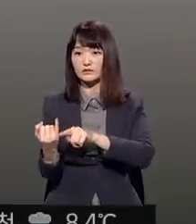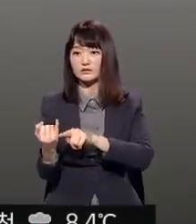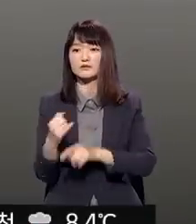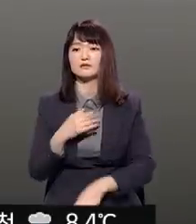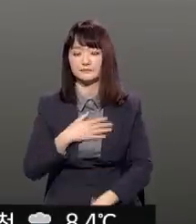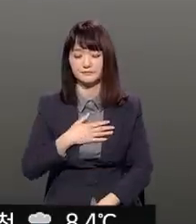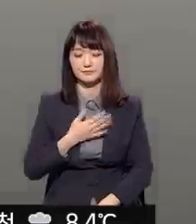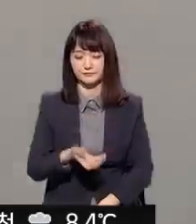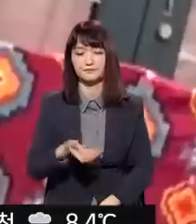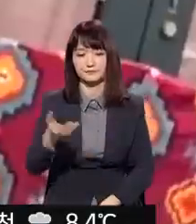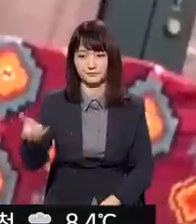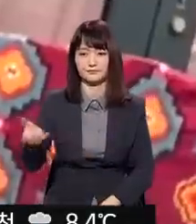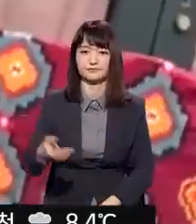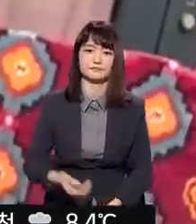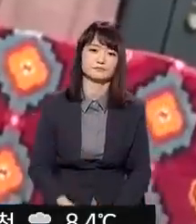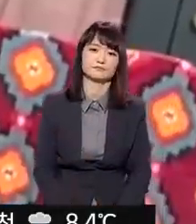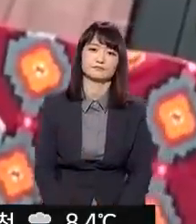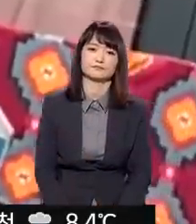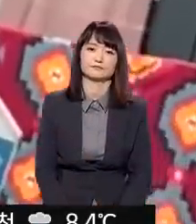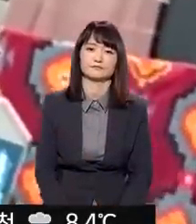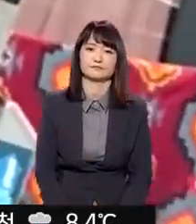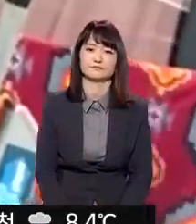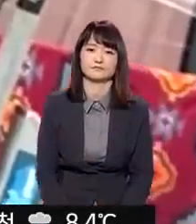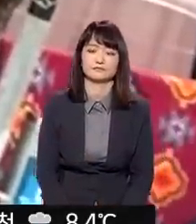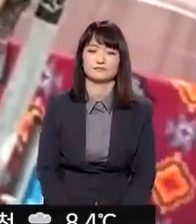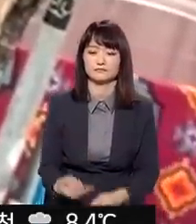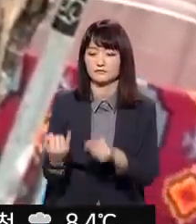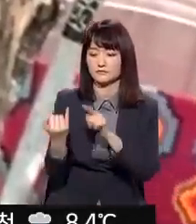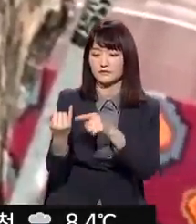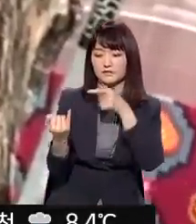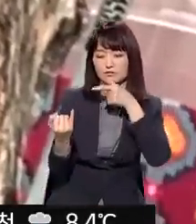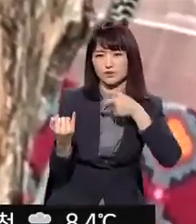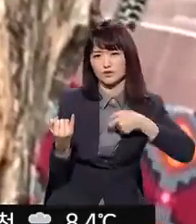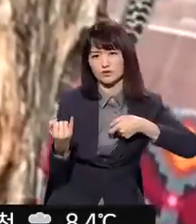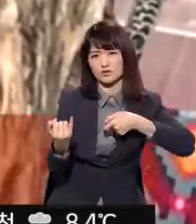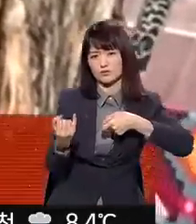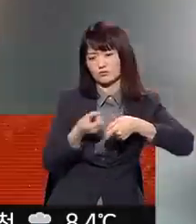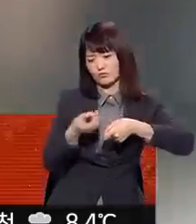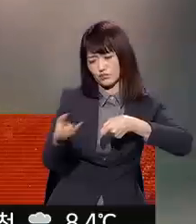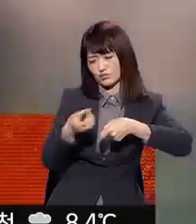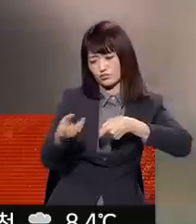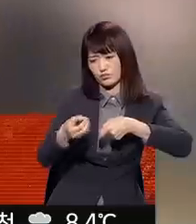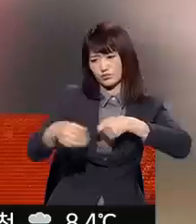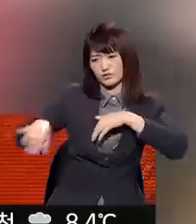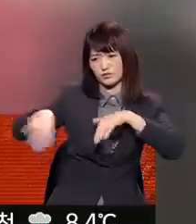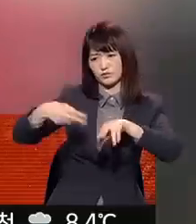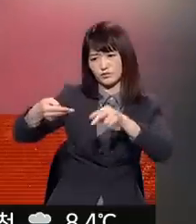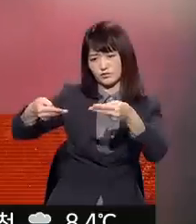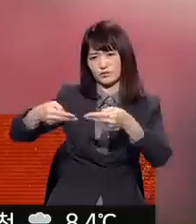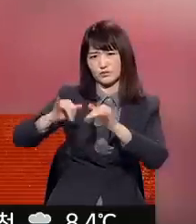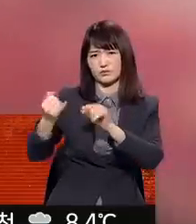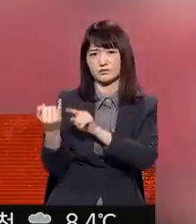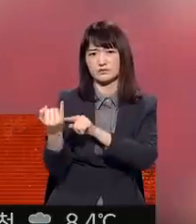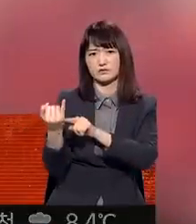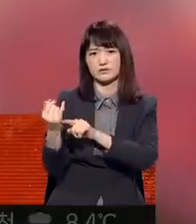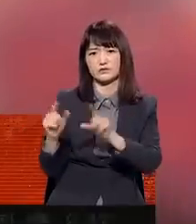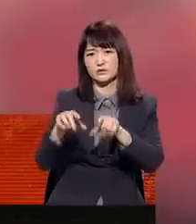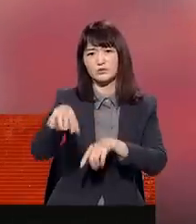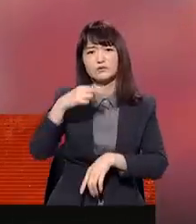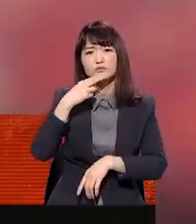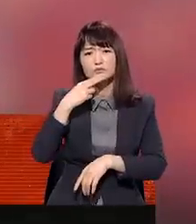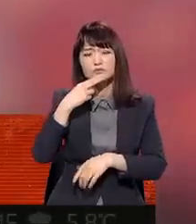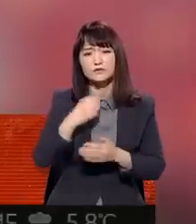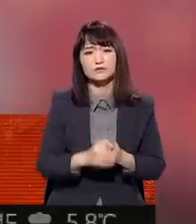"Okay, I move." 자, 물을 맞은 이 여성은 오갈 데 없던 노숙자였던 것입니다. 아... 거처가 없던 여성은